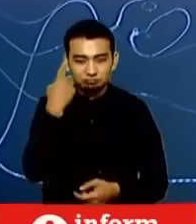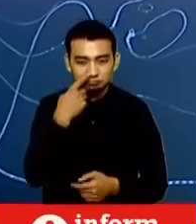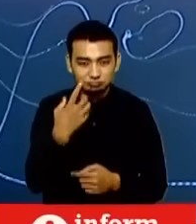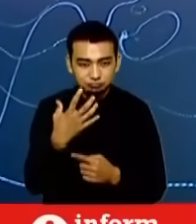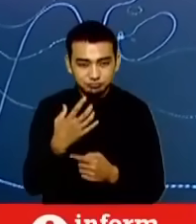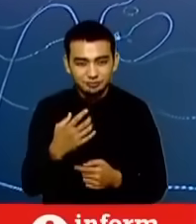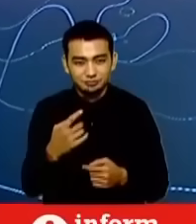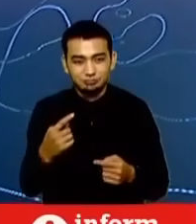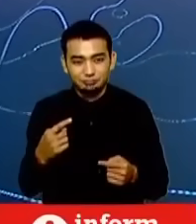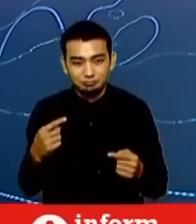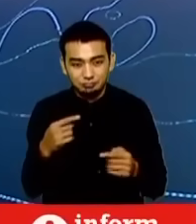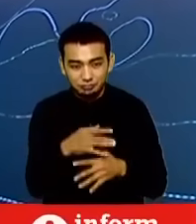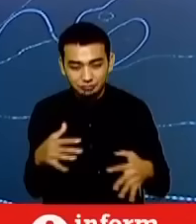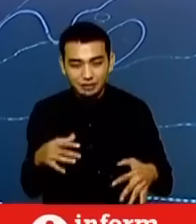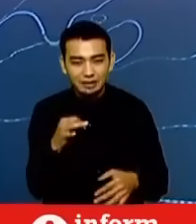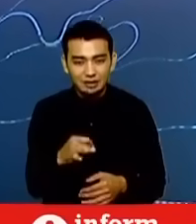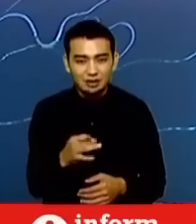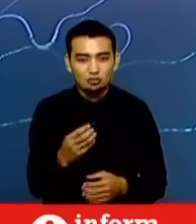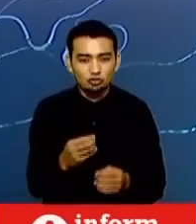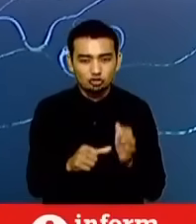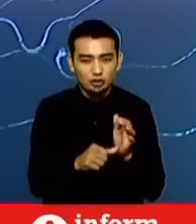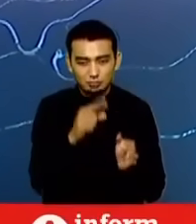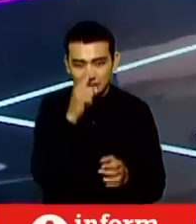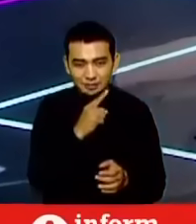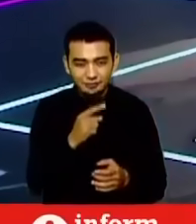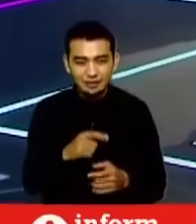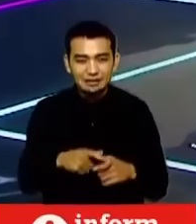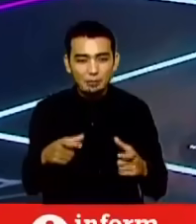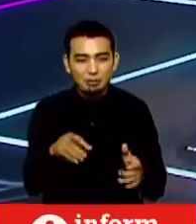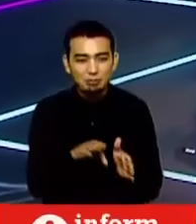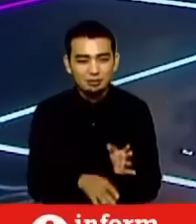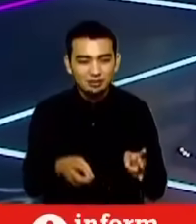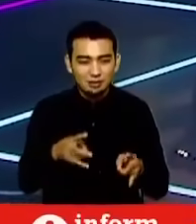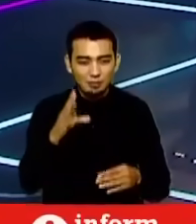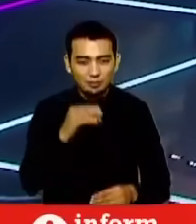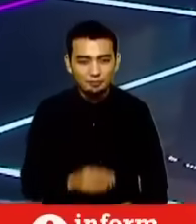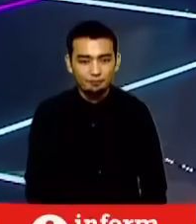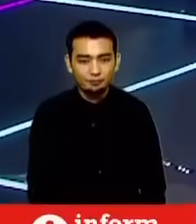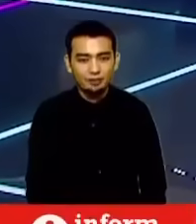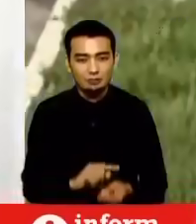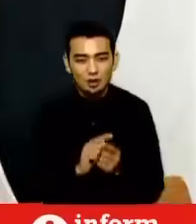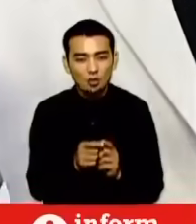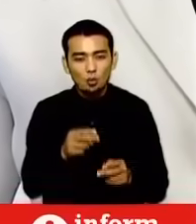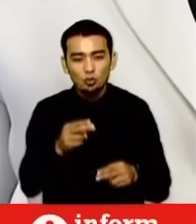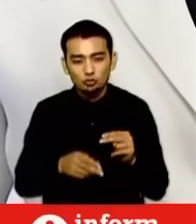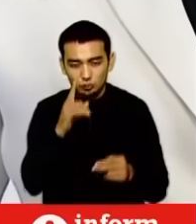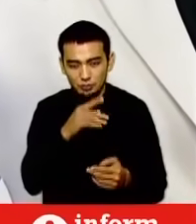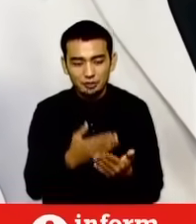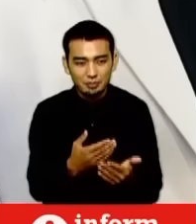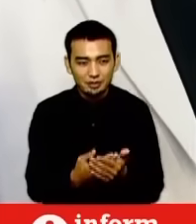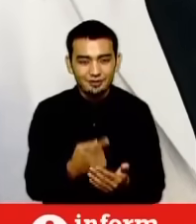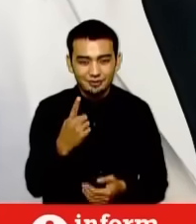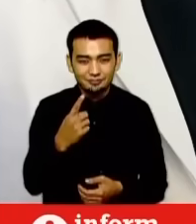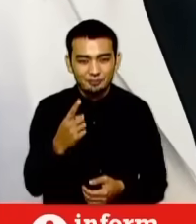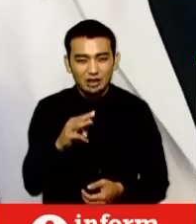сәйкестендіруден өте алмаса, емтиханнан жарты жылға шеттетіледі. Өзгерістер мұнымен бітпейді. Мәселен, үміткер бірінші